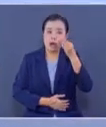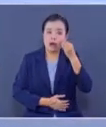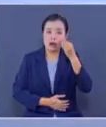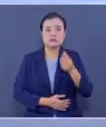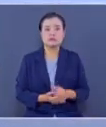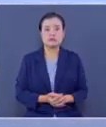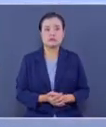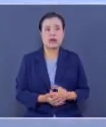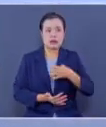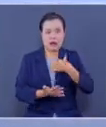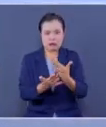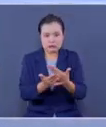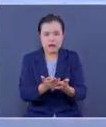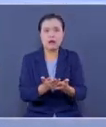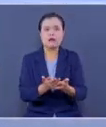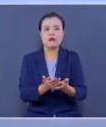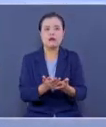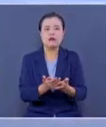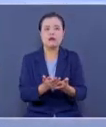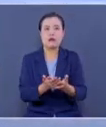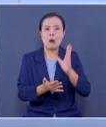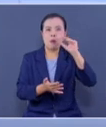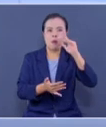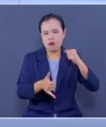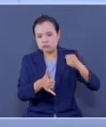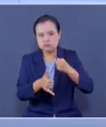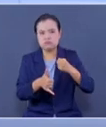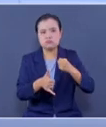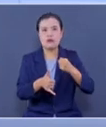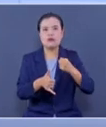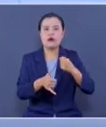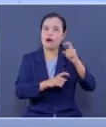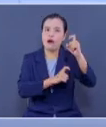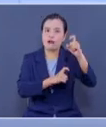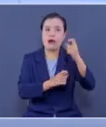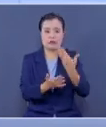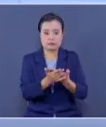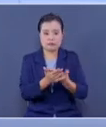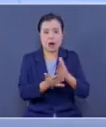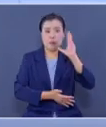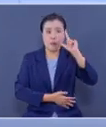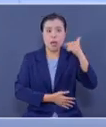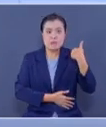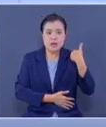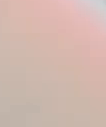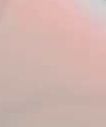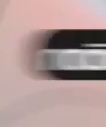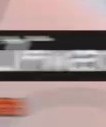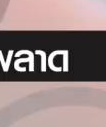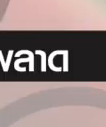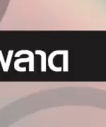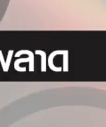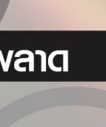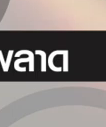แล้วอยากจะได้เงินได้ทองแบบเจะทำอะไรกับคุณพ่อคุณแม่เพราะเงินเคุณพ่อแม่มีแต่ตัวเองไม่มีแต่อยากได้เงิน